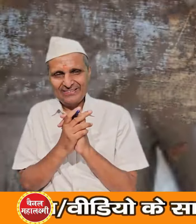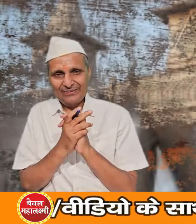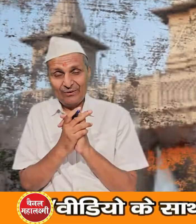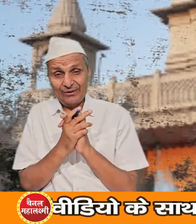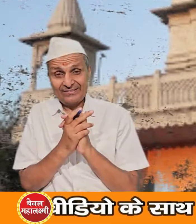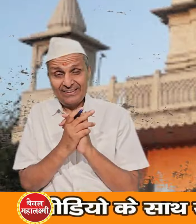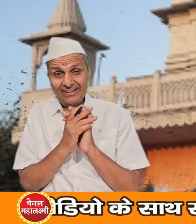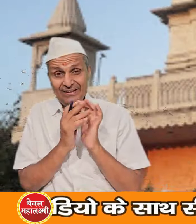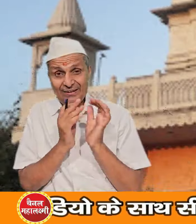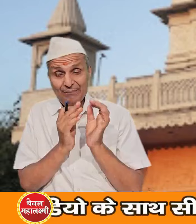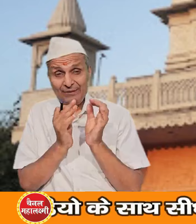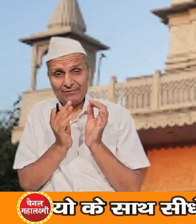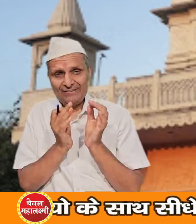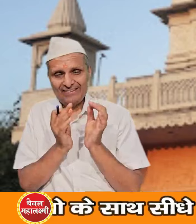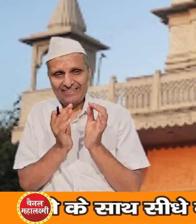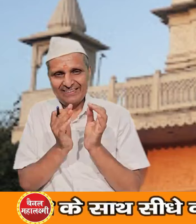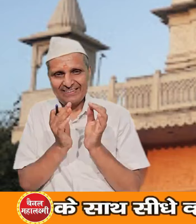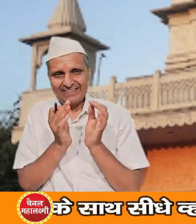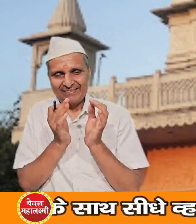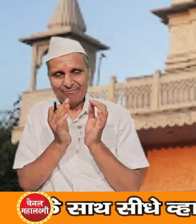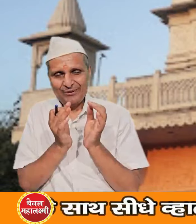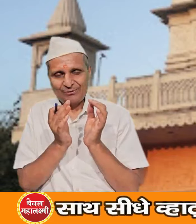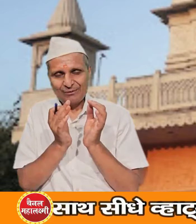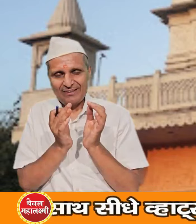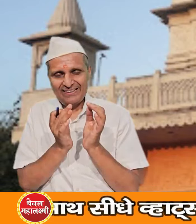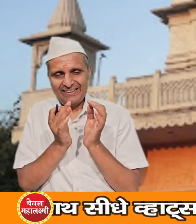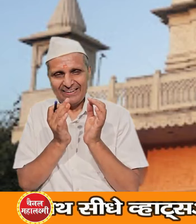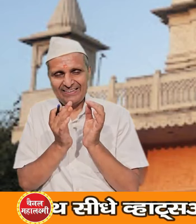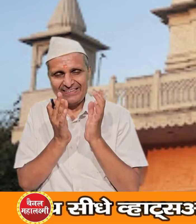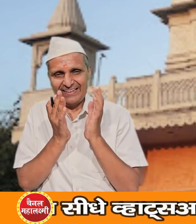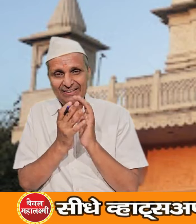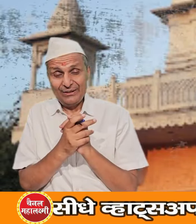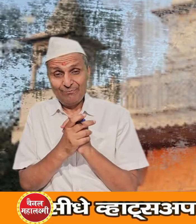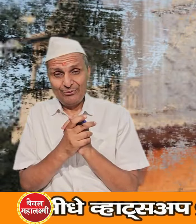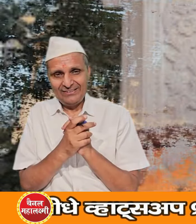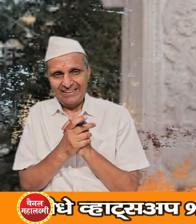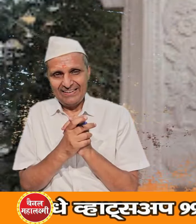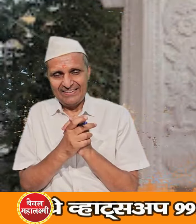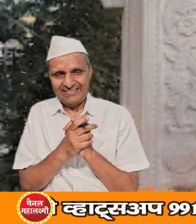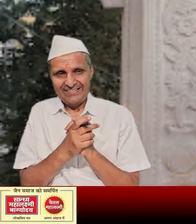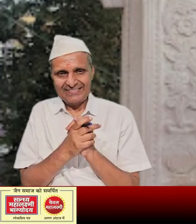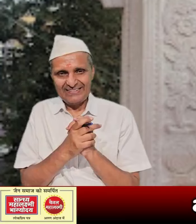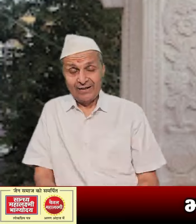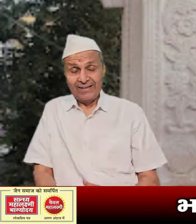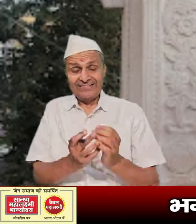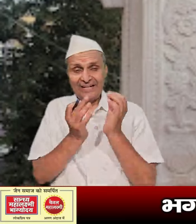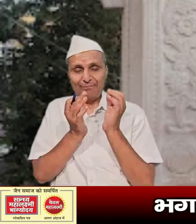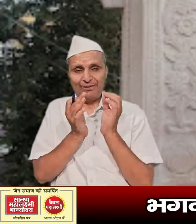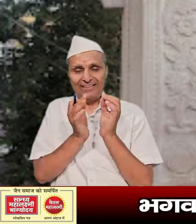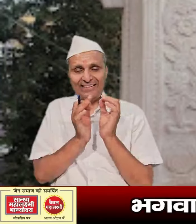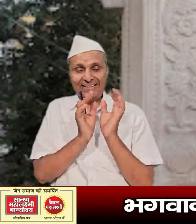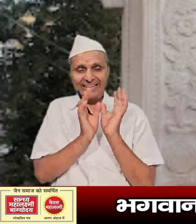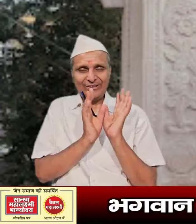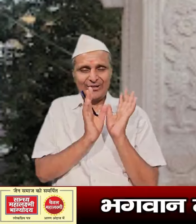की शुरुआत और इस 20वें तीर्थंकर मुनि स्रोत भगवान के अति सहकारी बूंदी जिले के इस तीर्थ के के साथ राजस्थान के